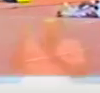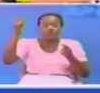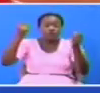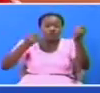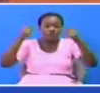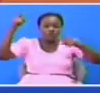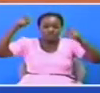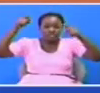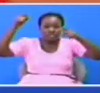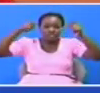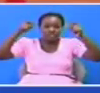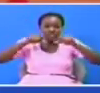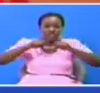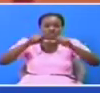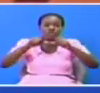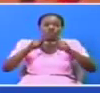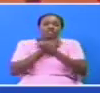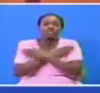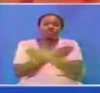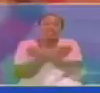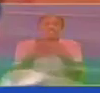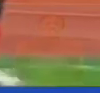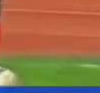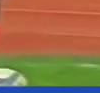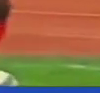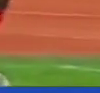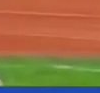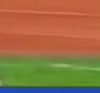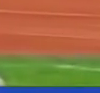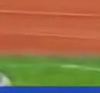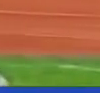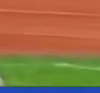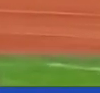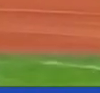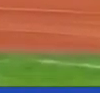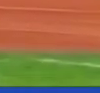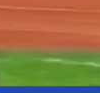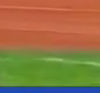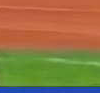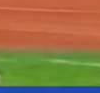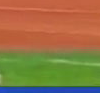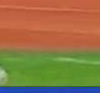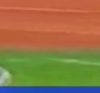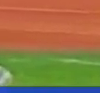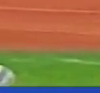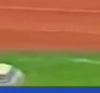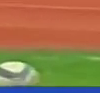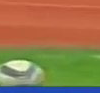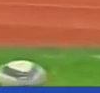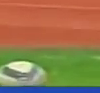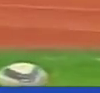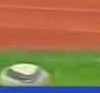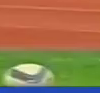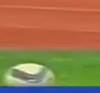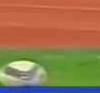wanaendelea na mechi yao ya kirafiki ambayo ilianza mapema hii leo mwendo wa mchana huu. Mtazamaji, kumbuka hii ni